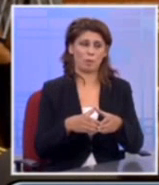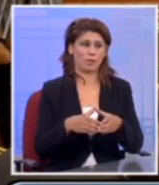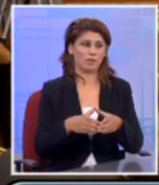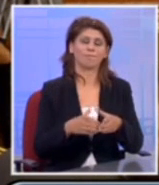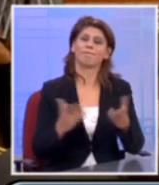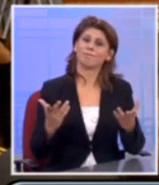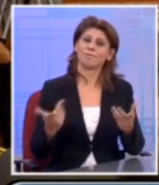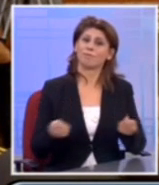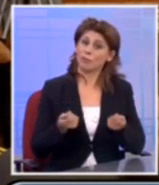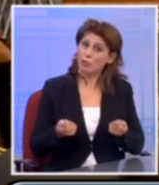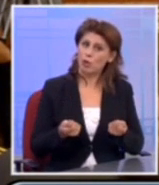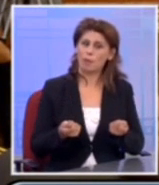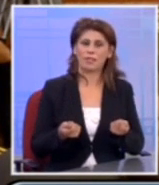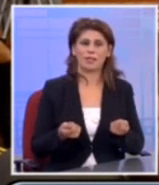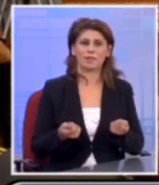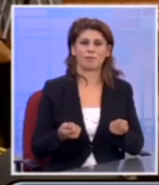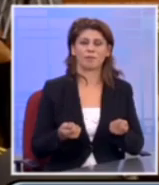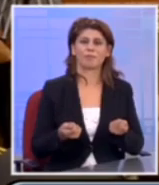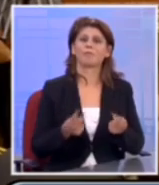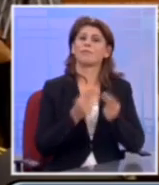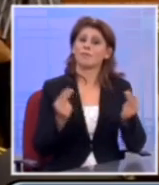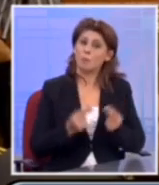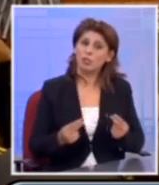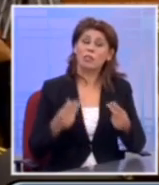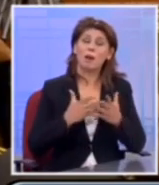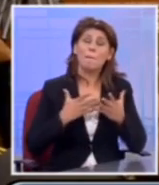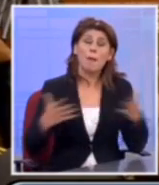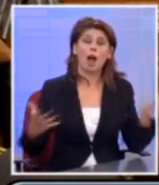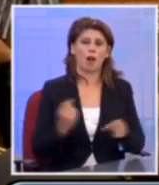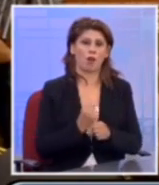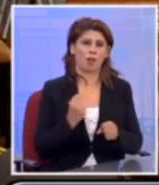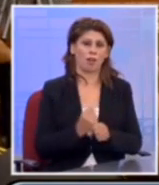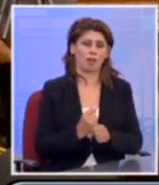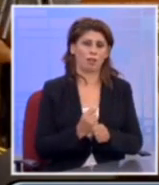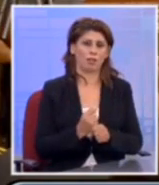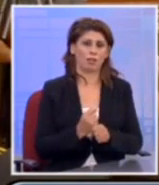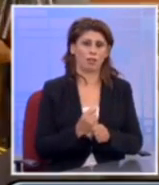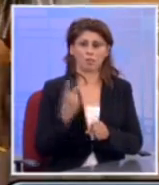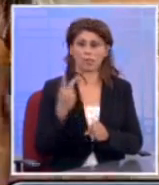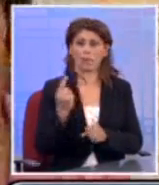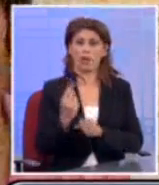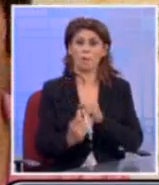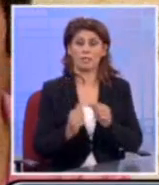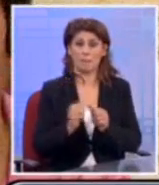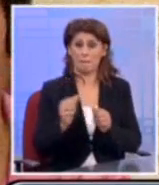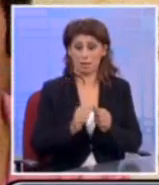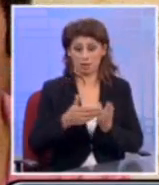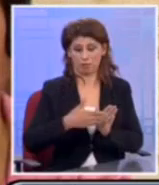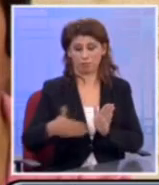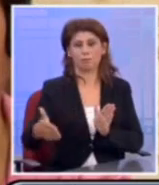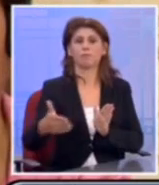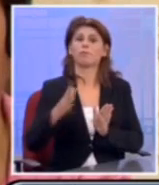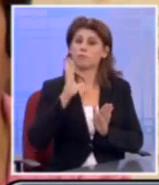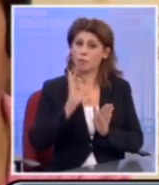που επιτέλεσε ένα γιγαντιαίο έργο σε 2,5 μήνες και